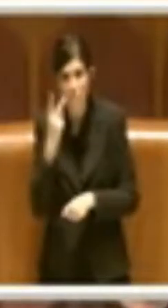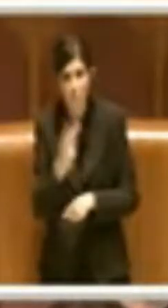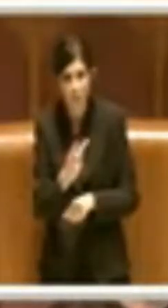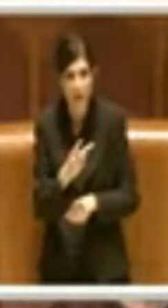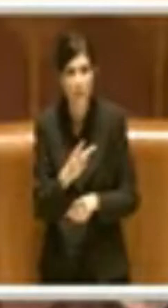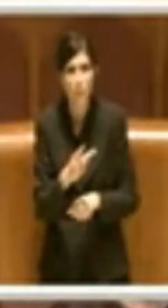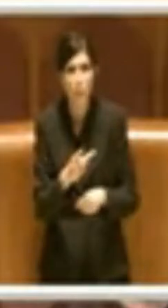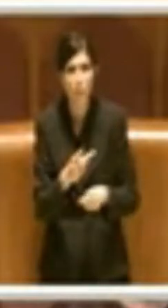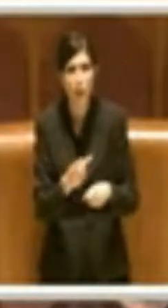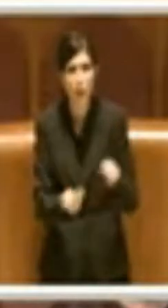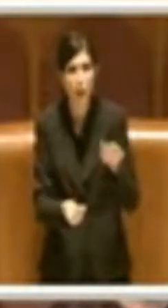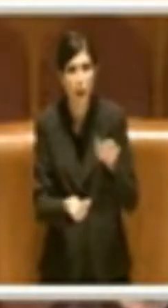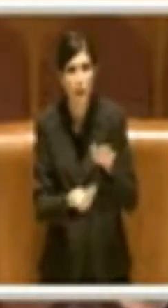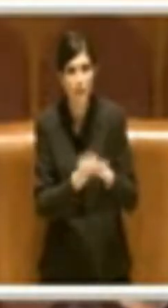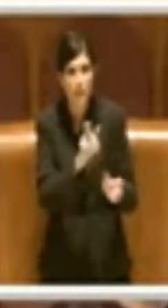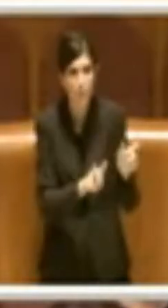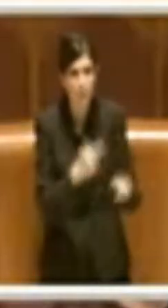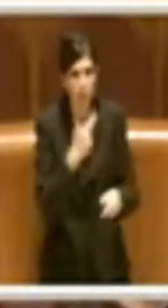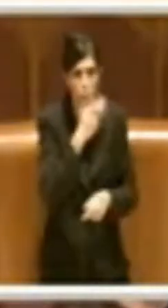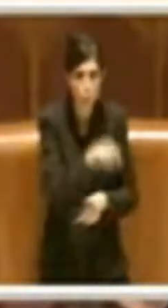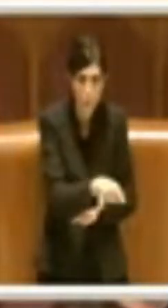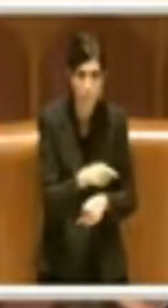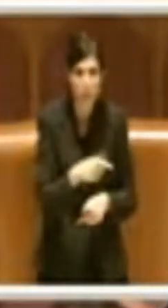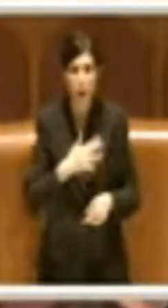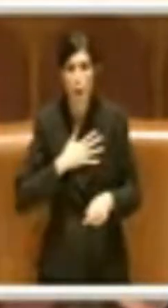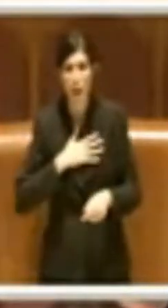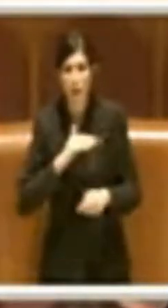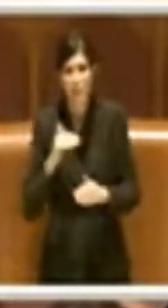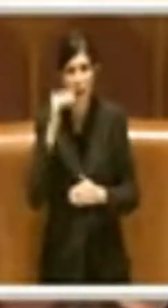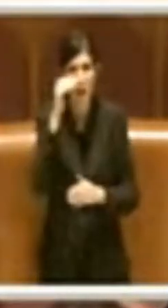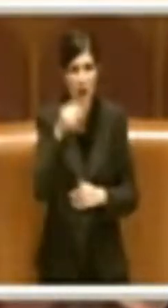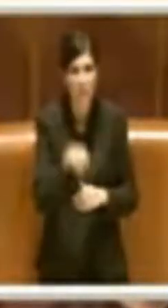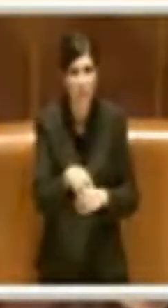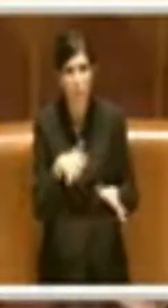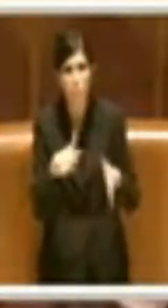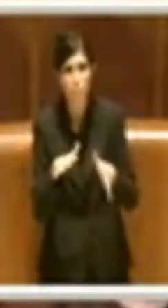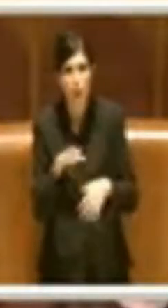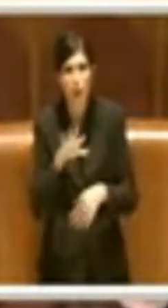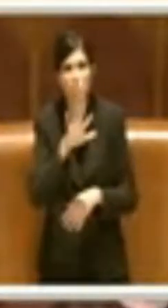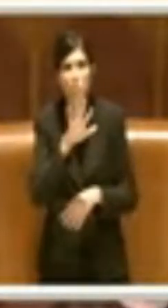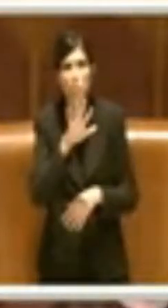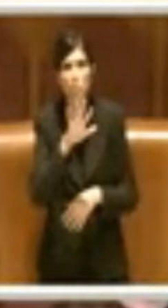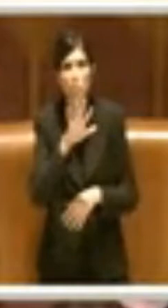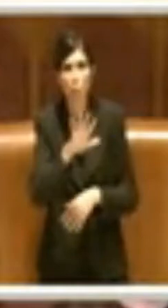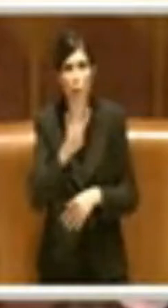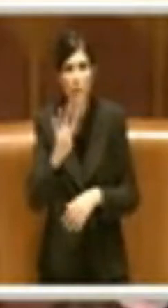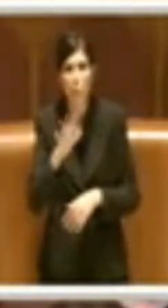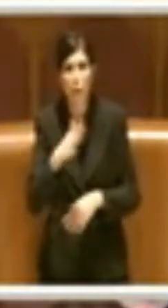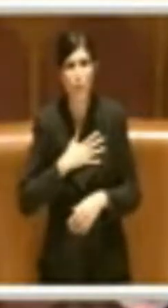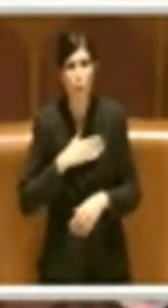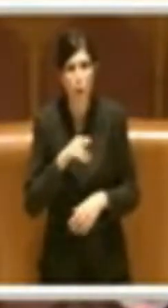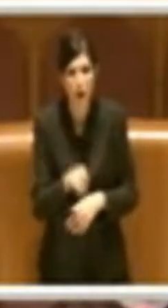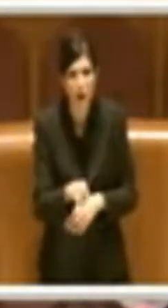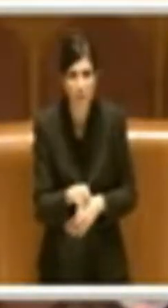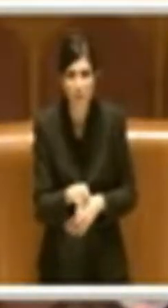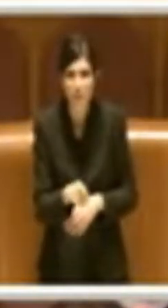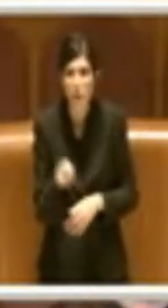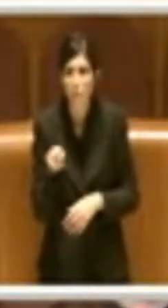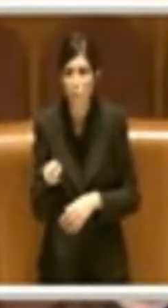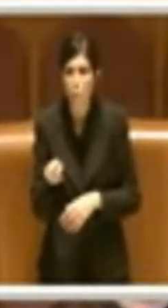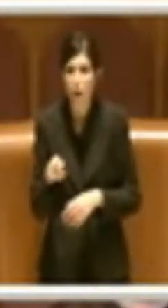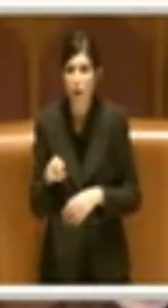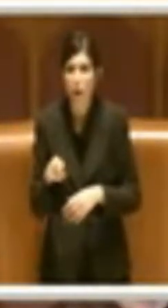unità, all'età anagrafica che è un pochino alta, quindi intorno ai 54 anni, e soprattutto le mansioni che sono in sofferenza e